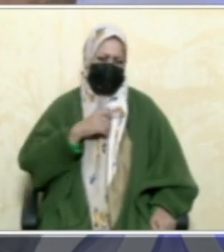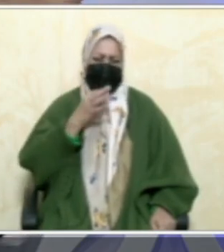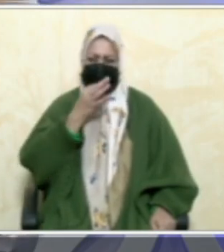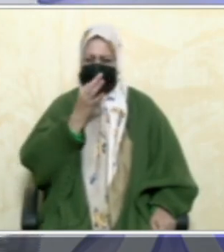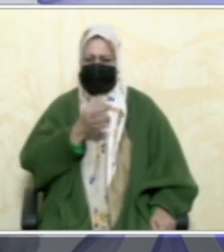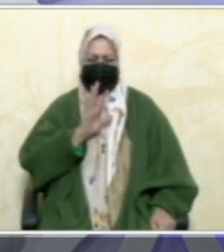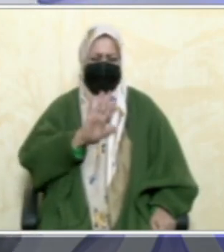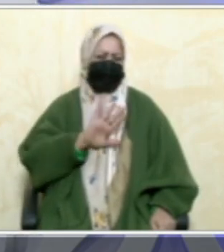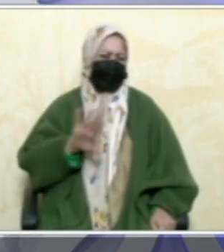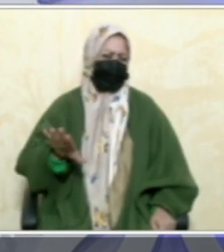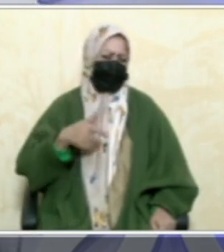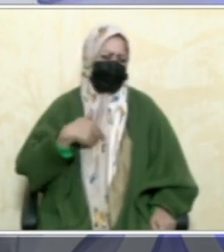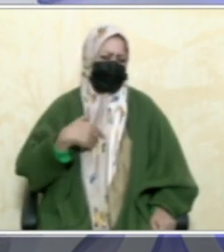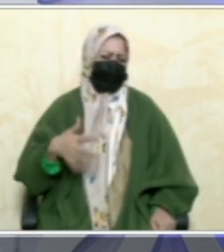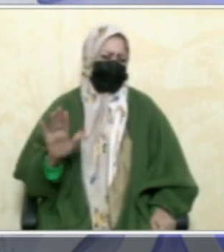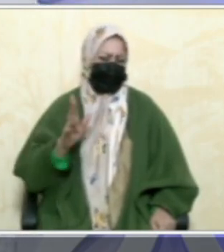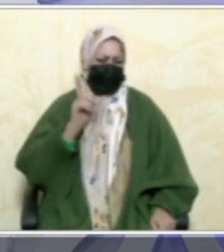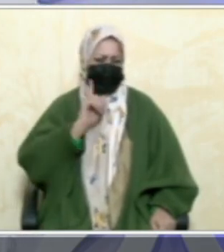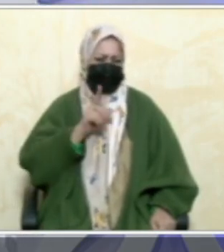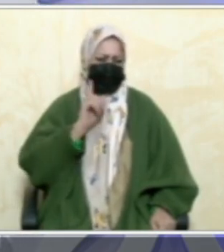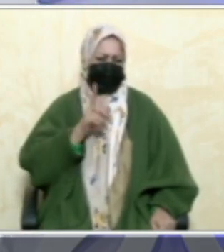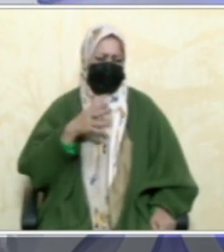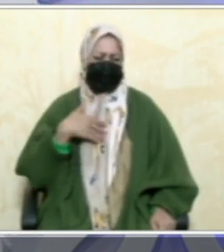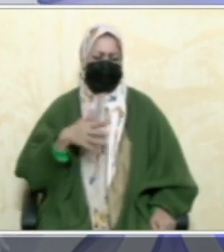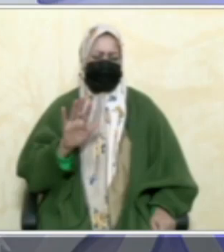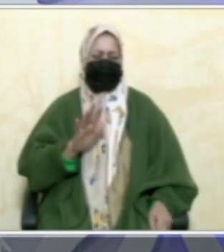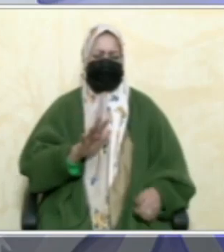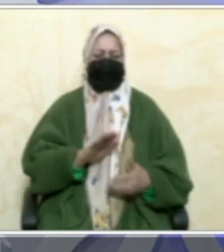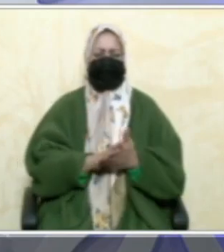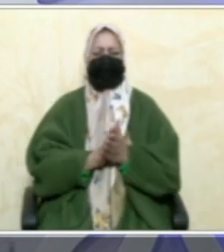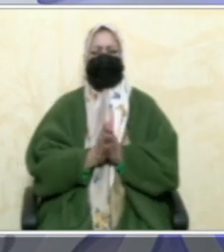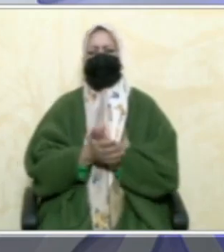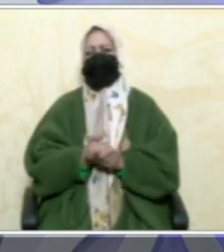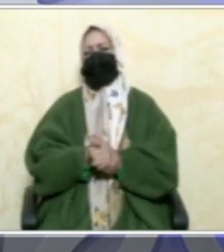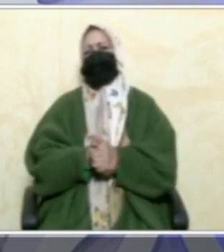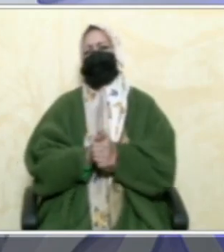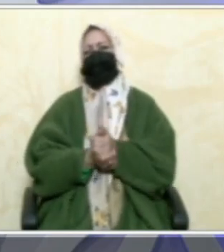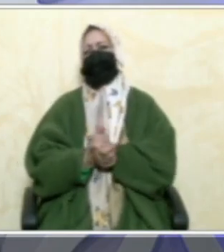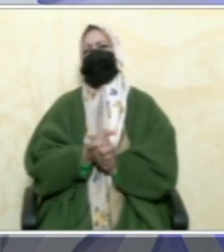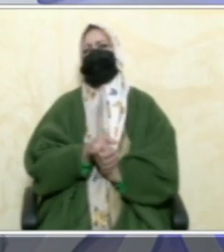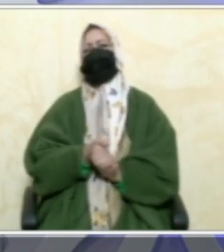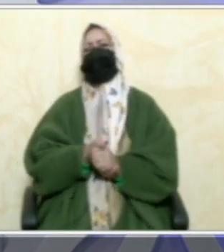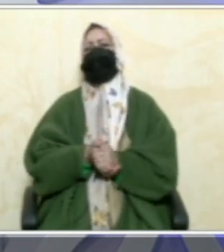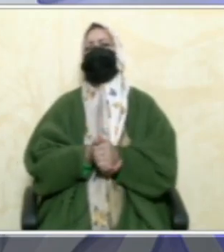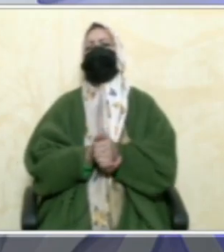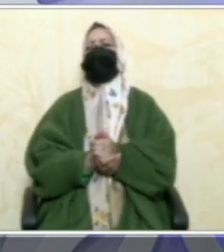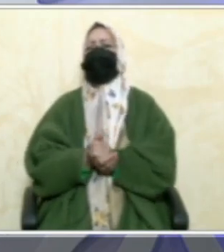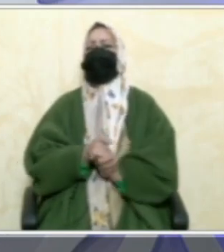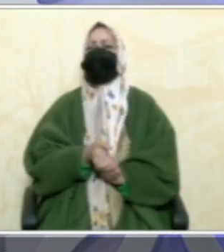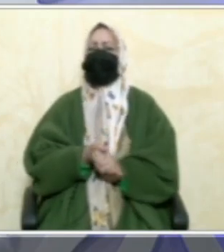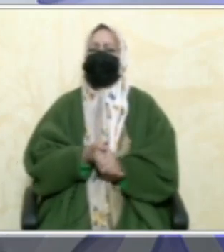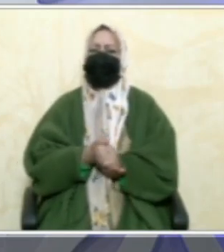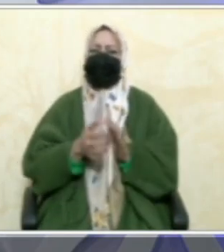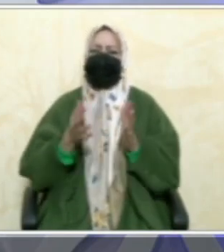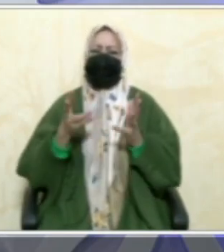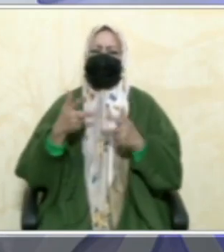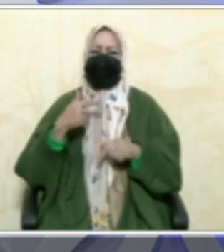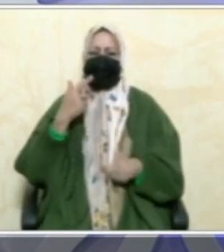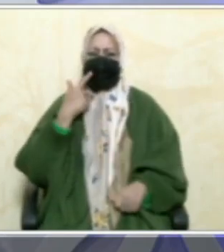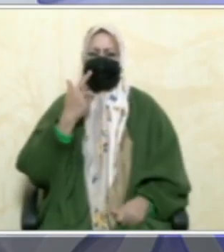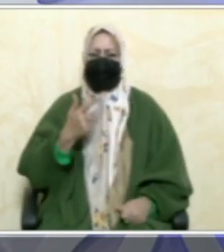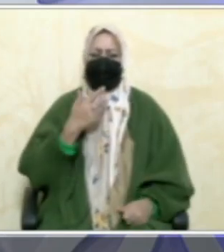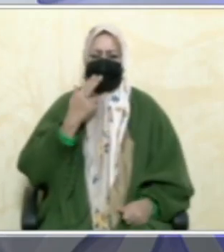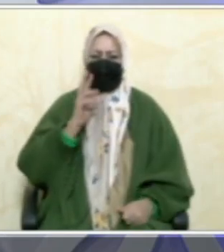فعل وبيبينوا انهم قاعدين في الساحة لاتباعهم او للناس الذين قبضوا على